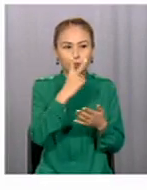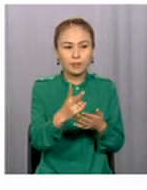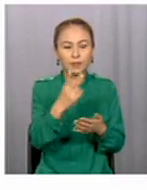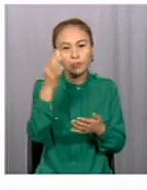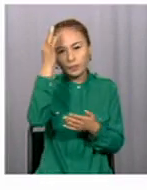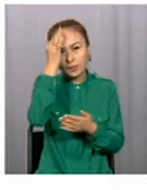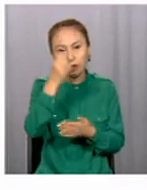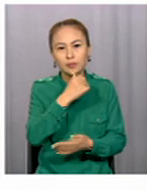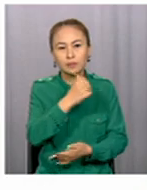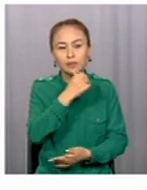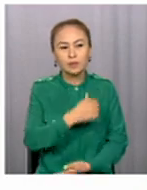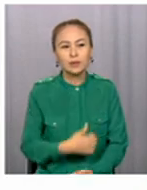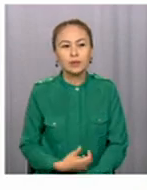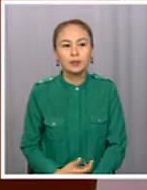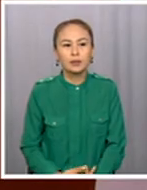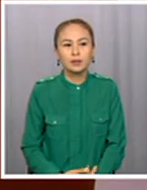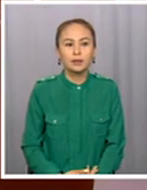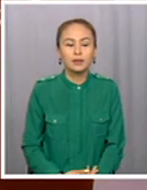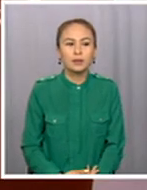есімізге түсірейікші.